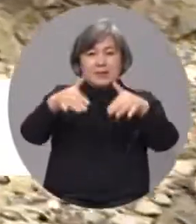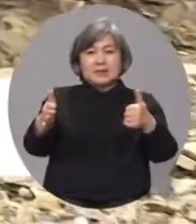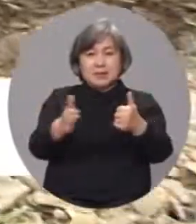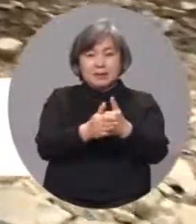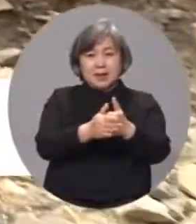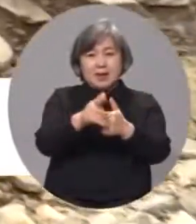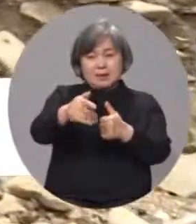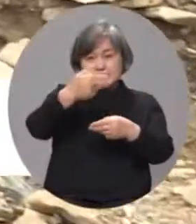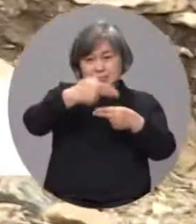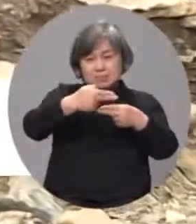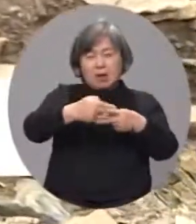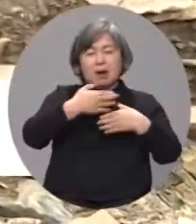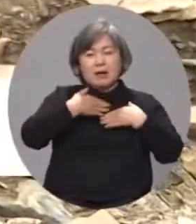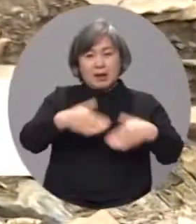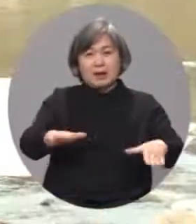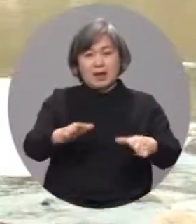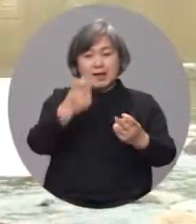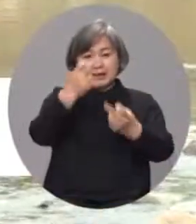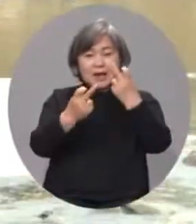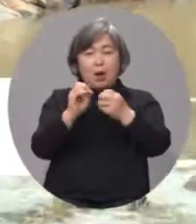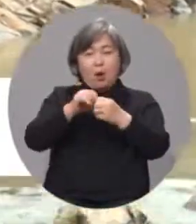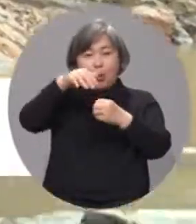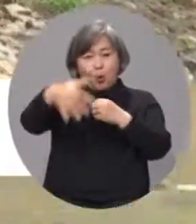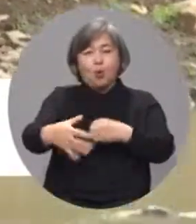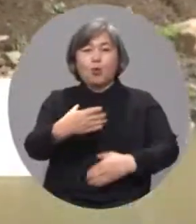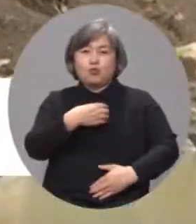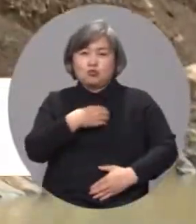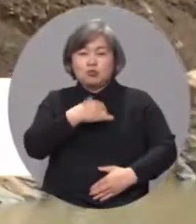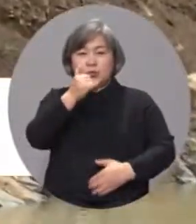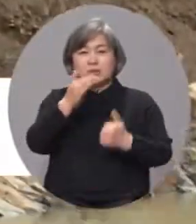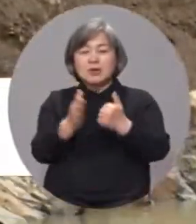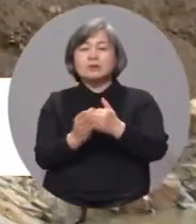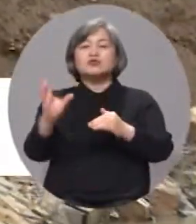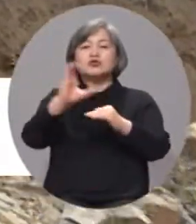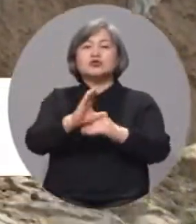비로 집안 등이 약해졌다며 산사태와 옹벽 붕괴 등